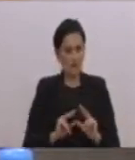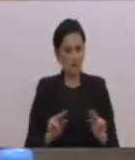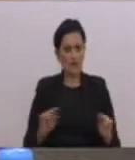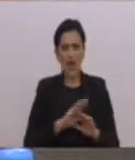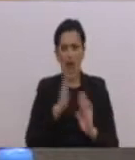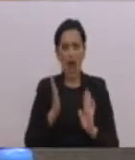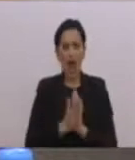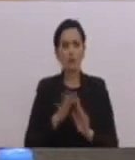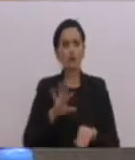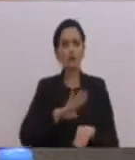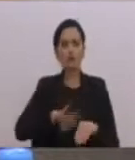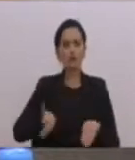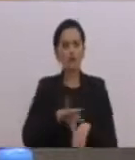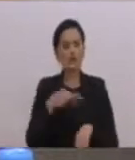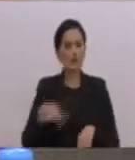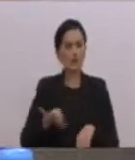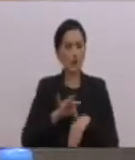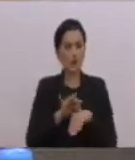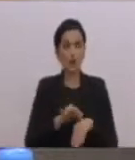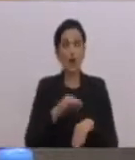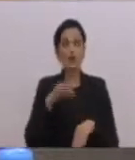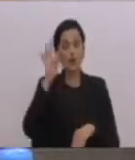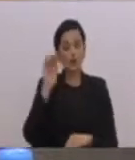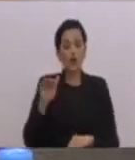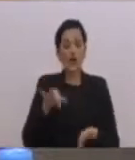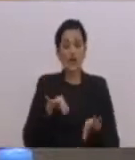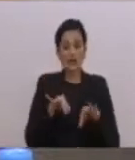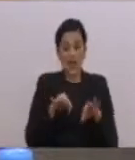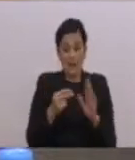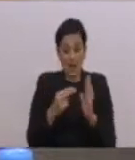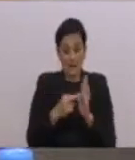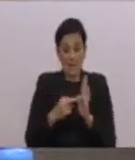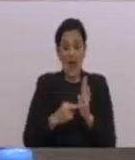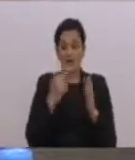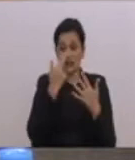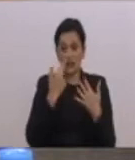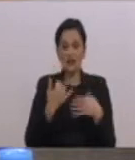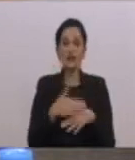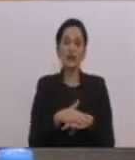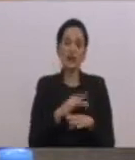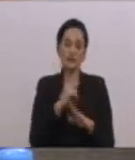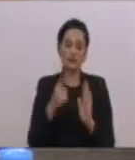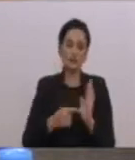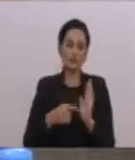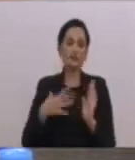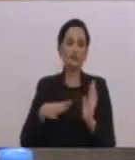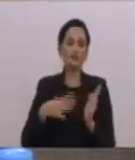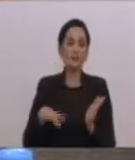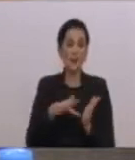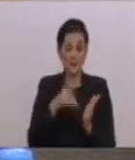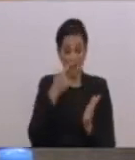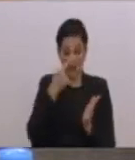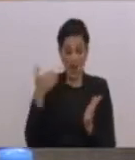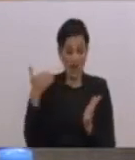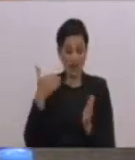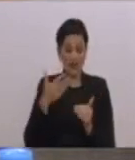აბსოლუტურად უმტკივნეულოდ გატარდა. შეგახსენებთ სატრანსპორტო ფასების ინტეგრირების საკითხს, რომელიც თბილისში სულ ახლახანს